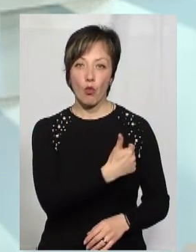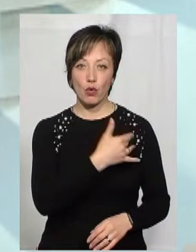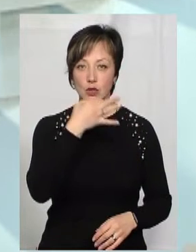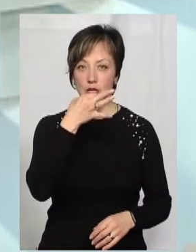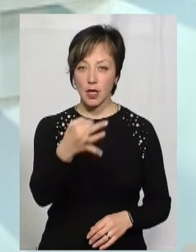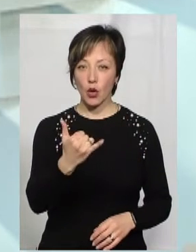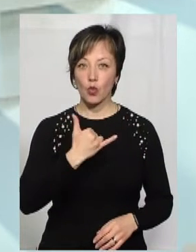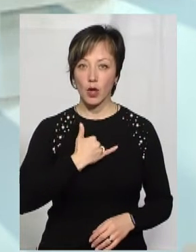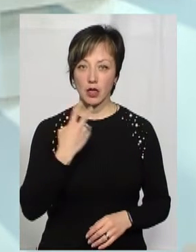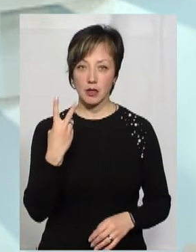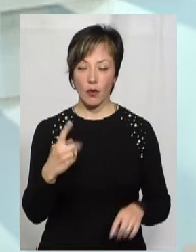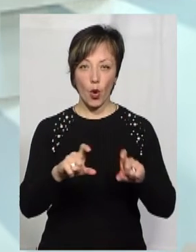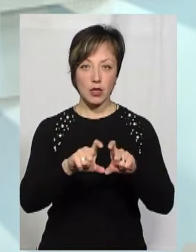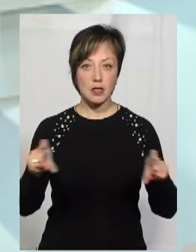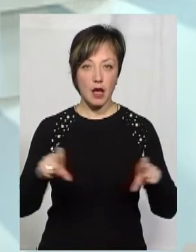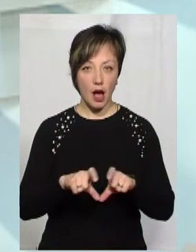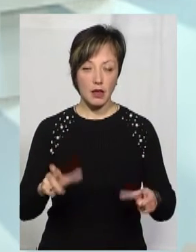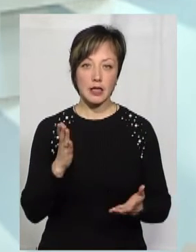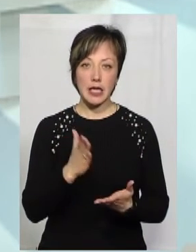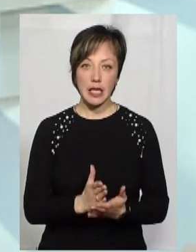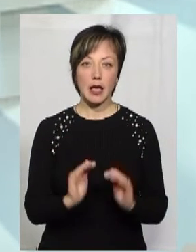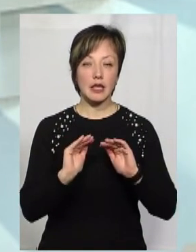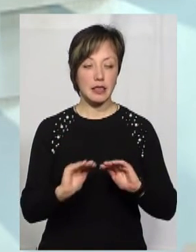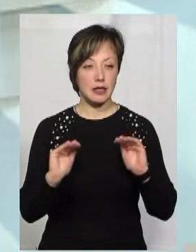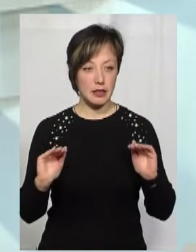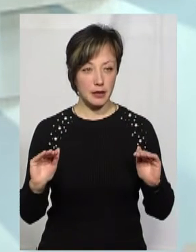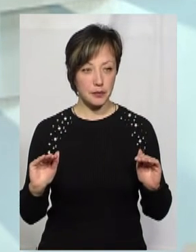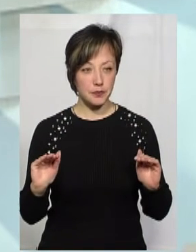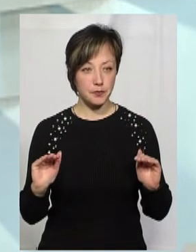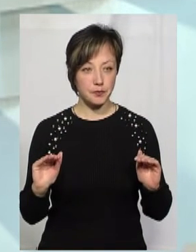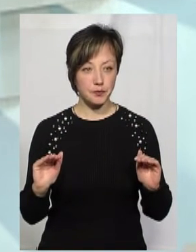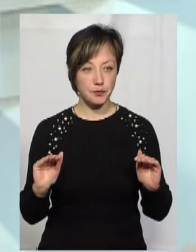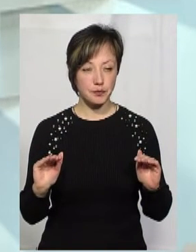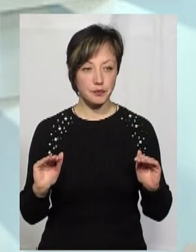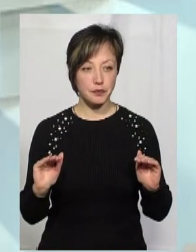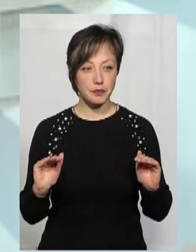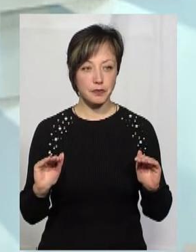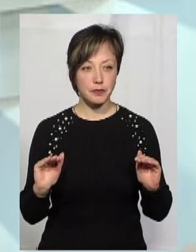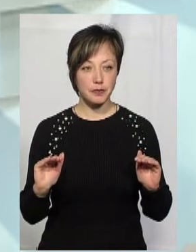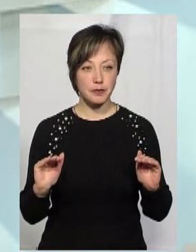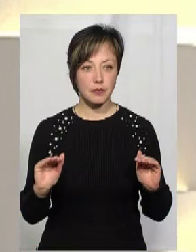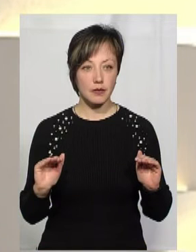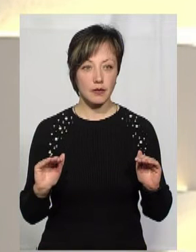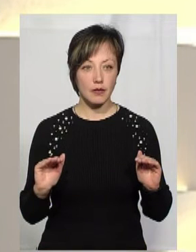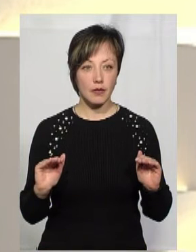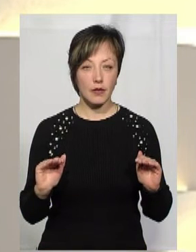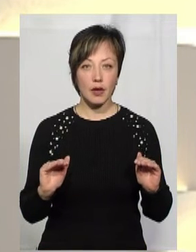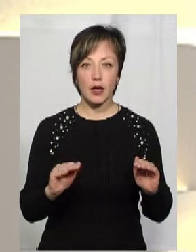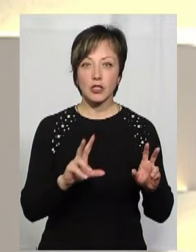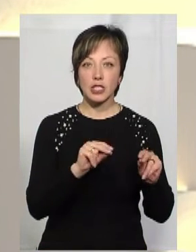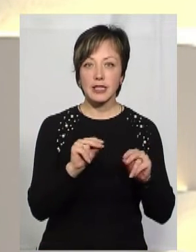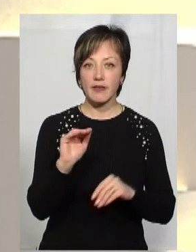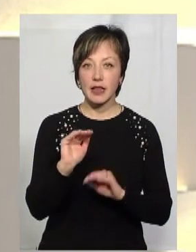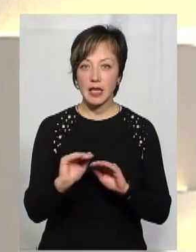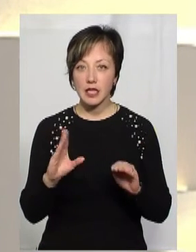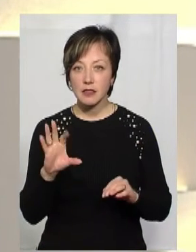наших двох закладах є діти, в ЦСПРі Подолянчик і в Щасливому дитинстві